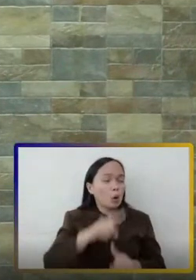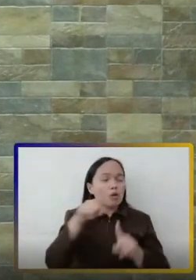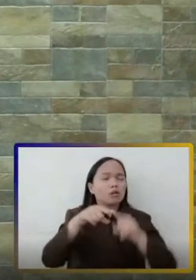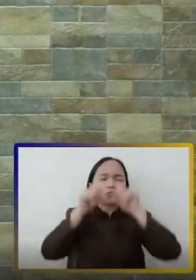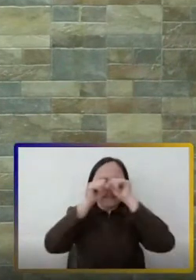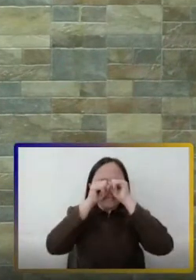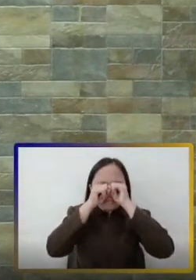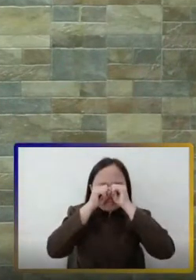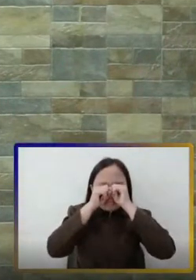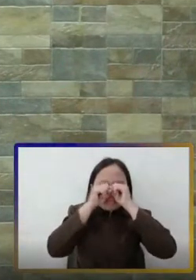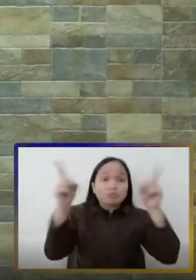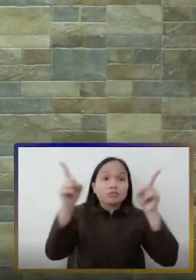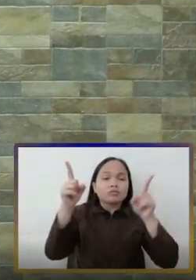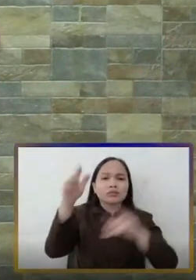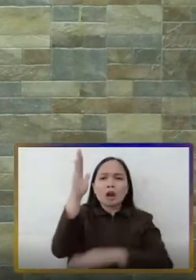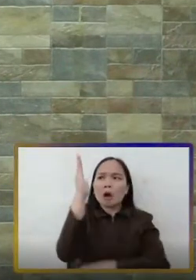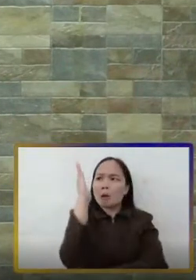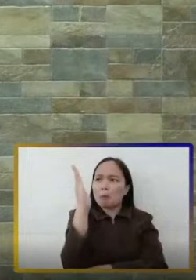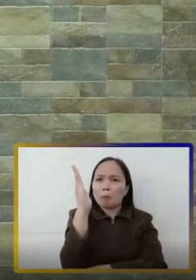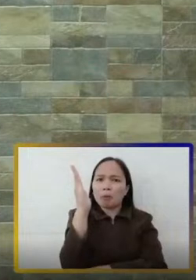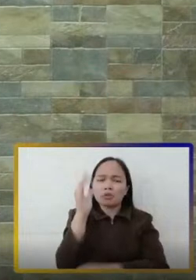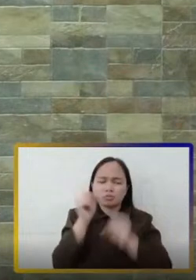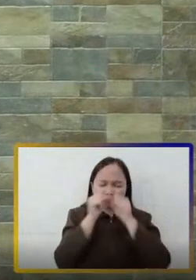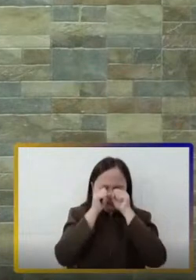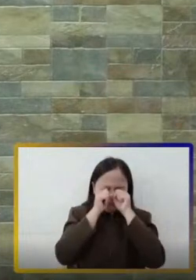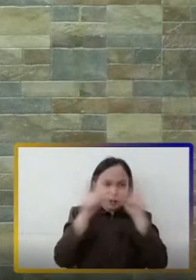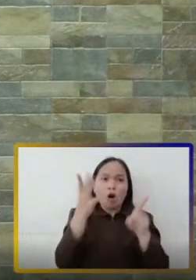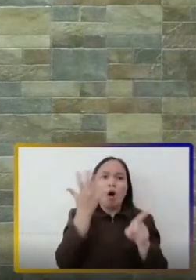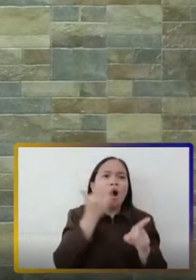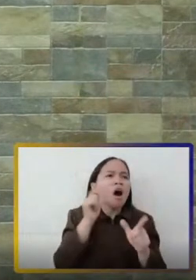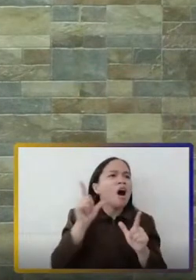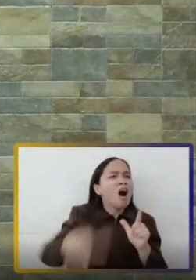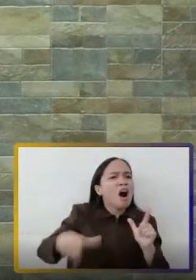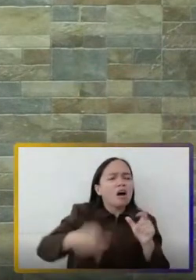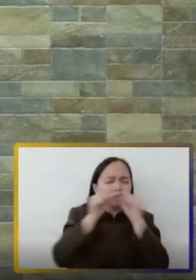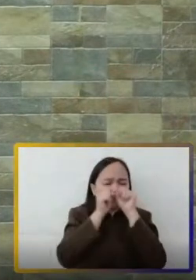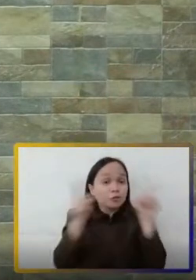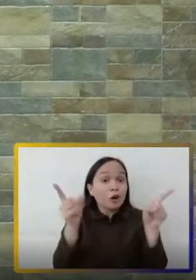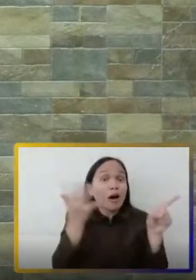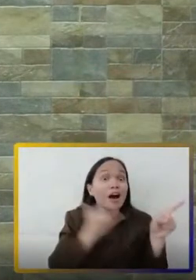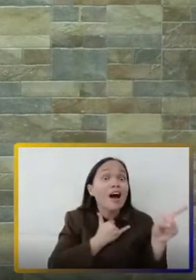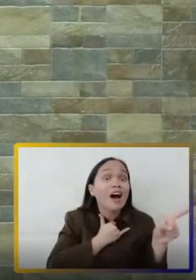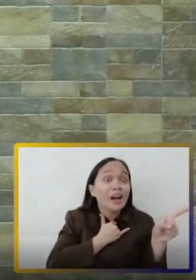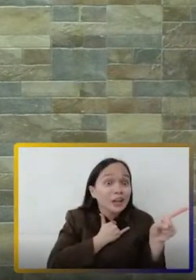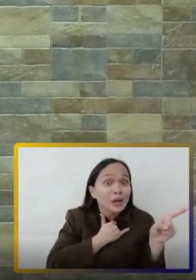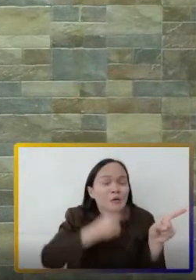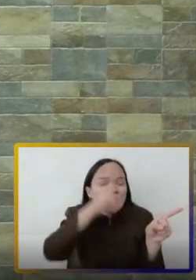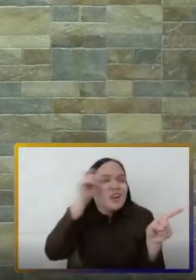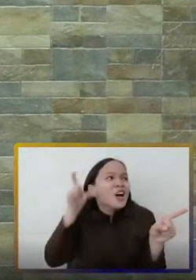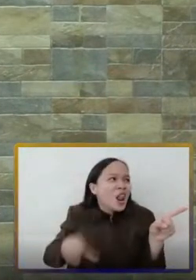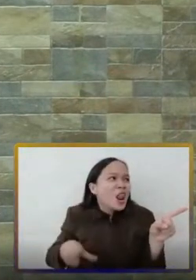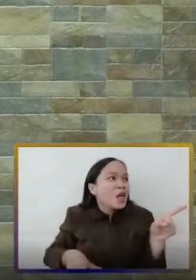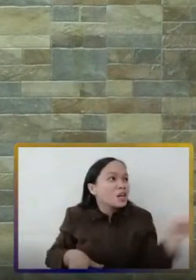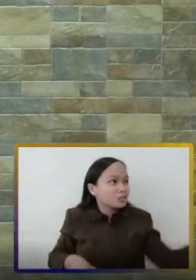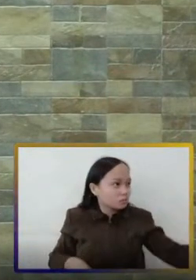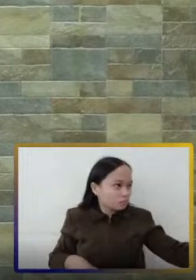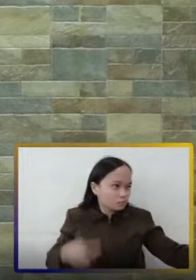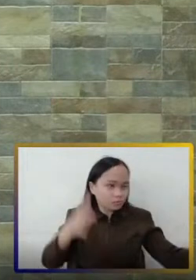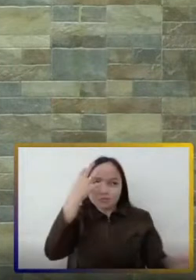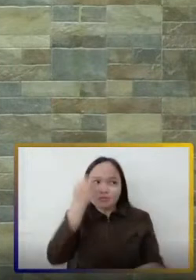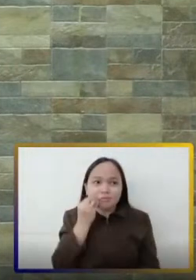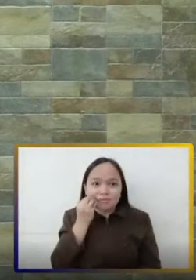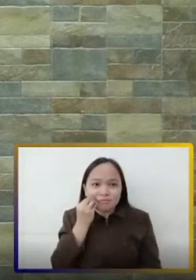pagkagising mo ng tanghali at kaya tinanghali ka na kasi late ka na natulog sapagkat dahilan dito.